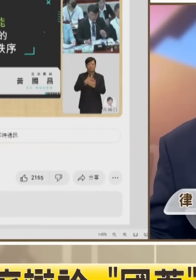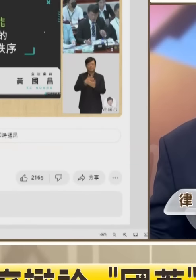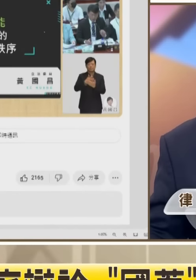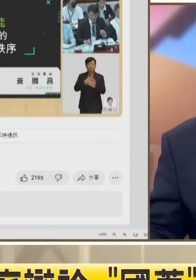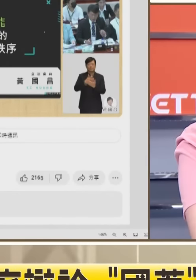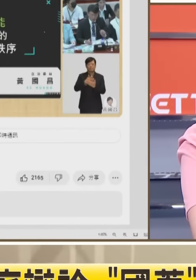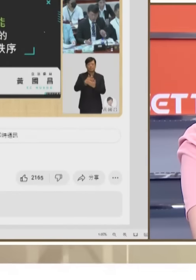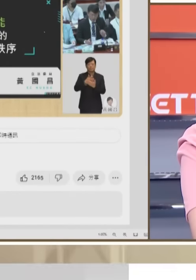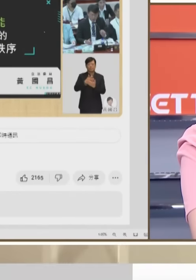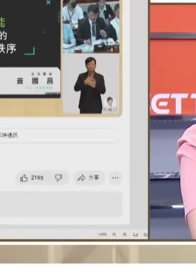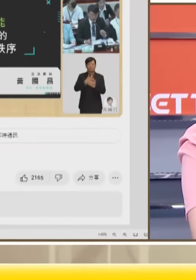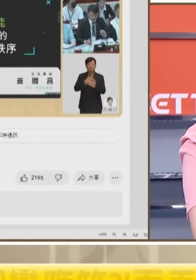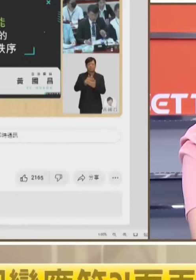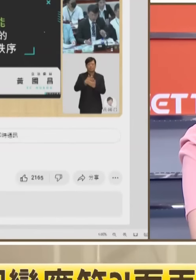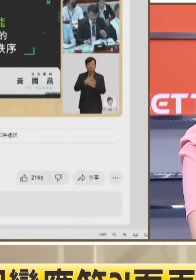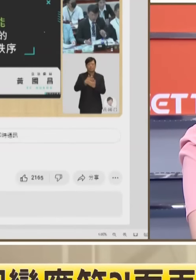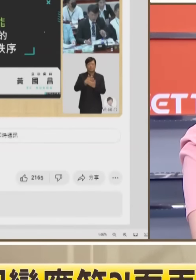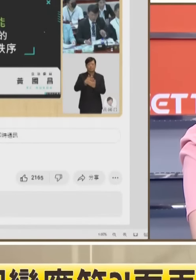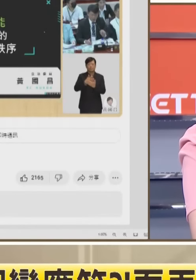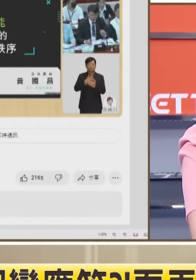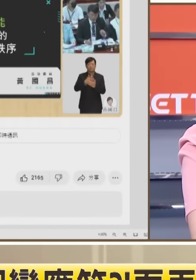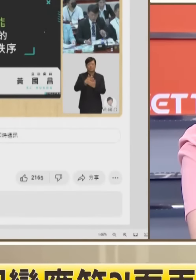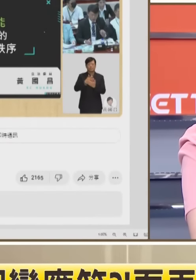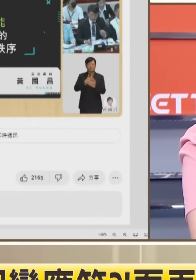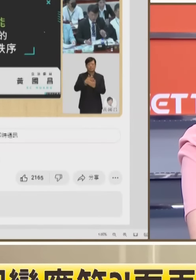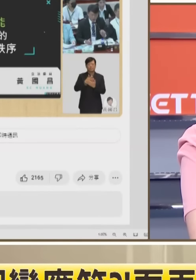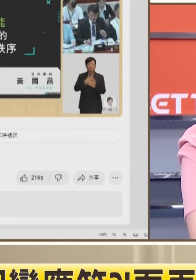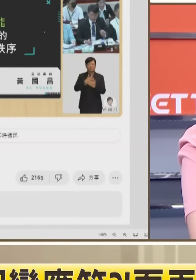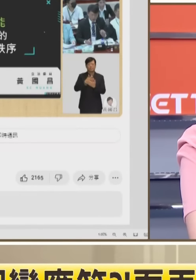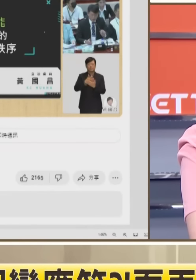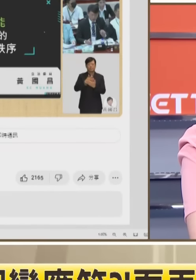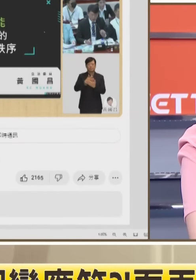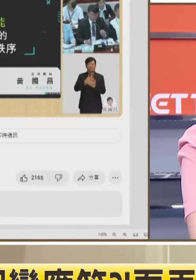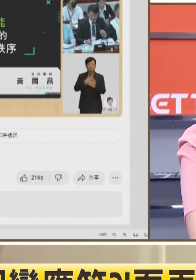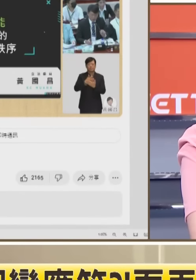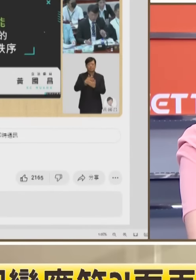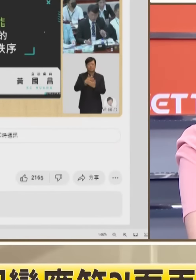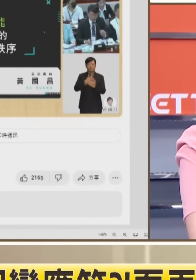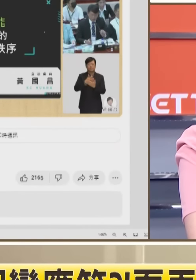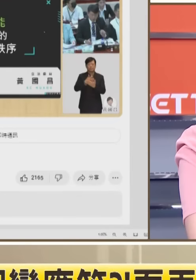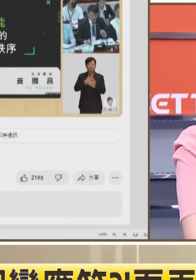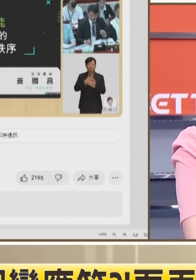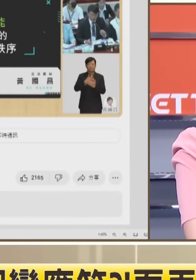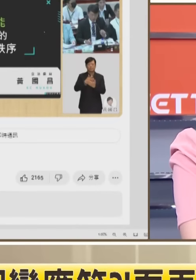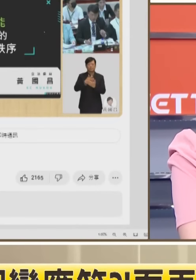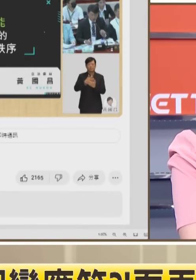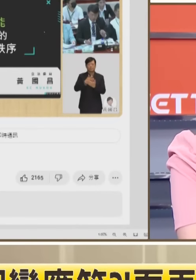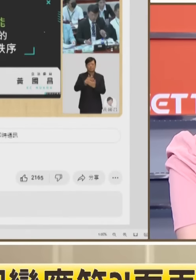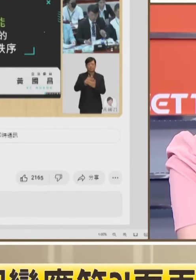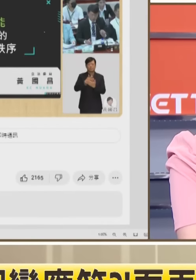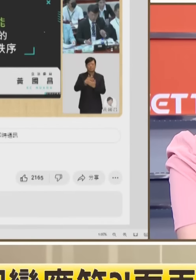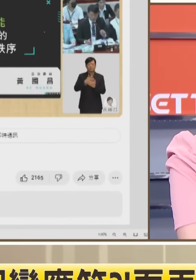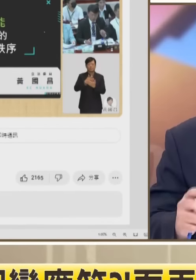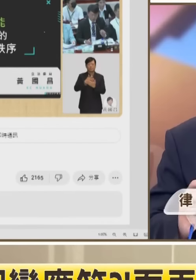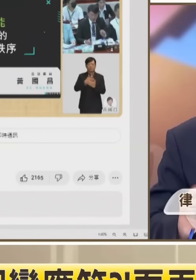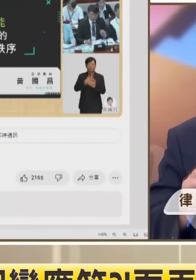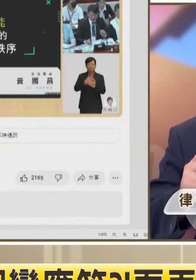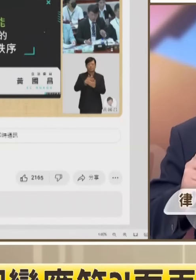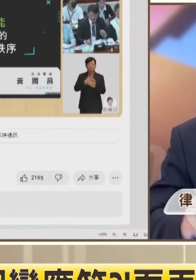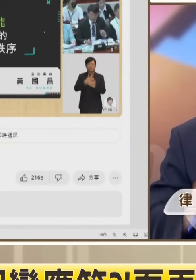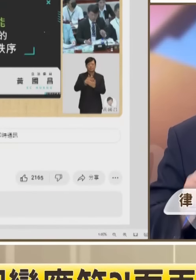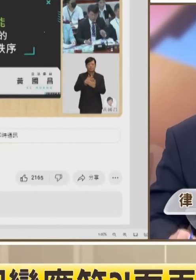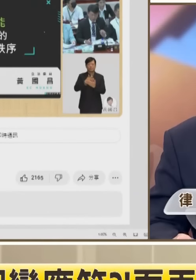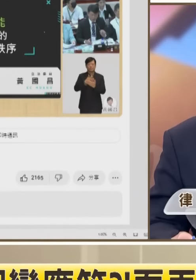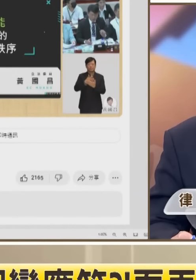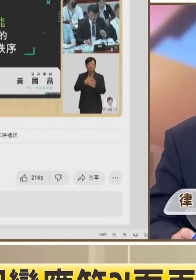直播嘛？ 不是啊，可是距离上一次黄国昌不是说还要好好准备吗？这中间还破了两个奥运文呢，他应该有很多时间可以准备啊。 他的准备就是去